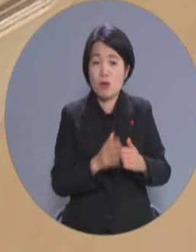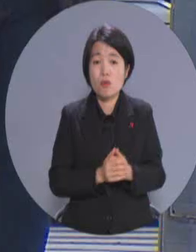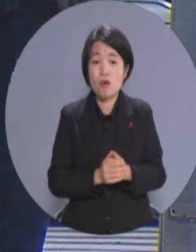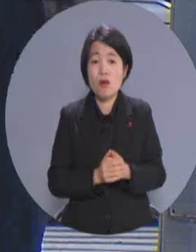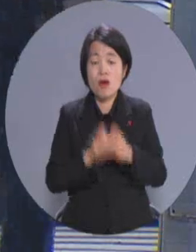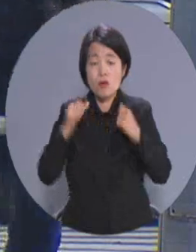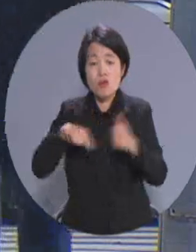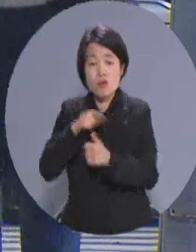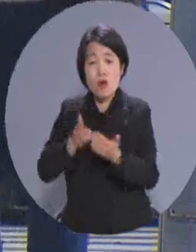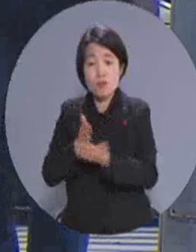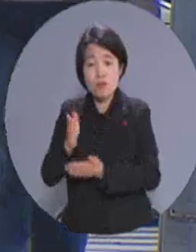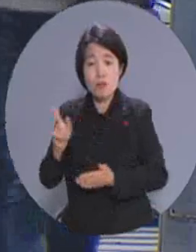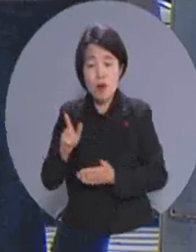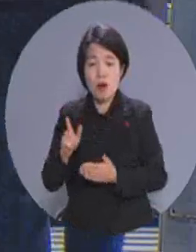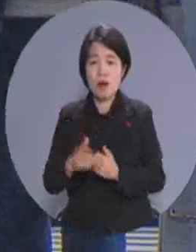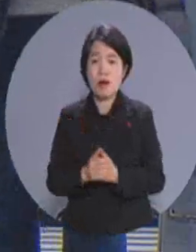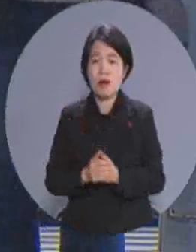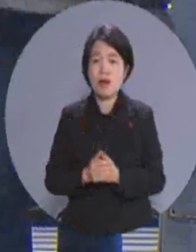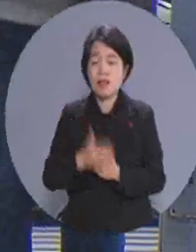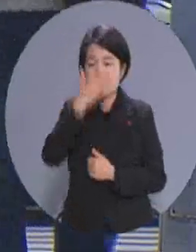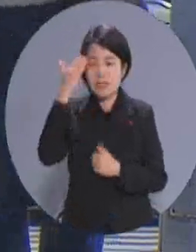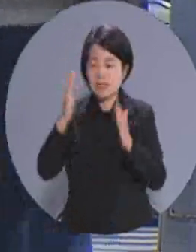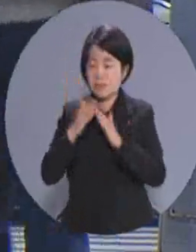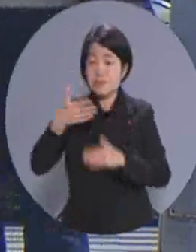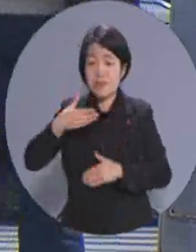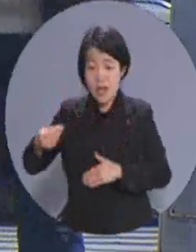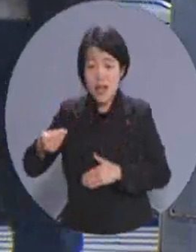정주 여건 분야에서는 고급형 청년